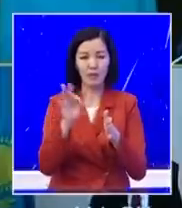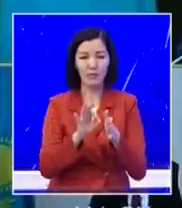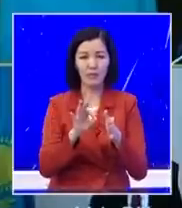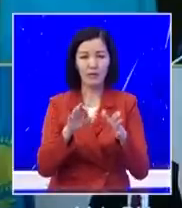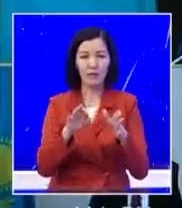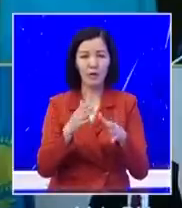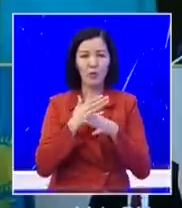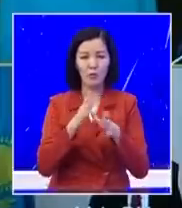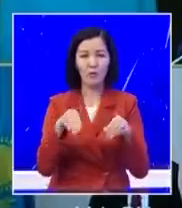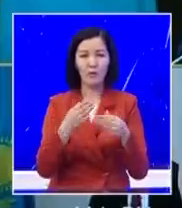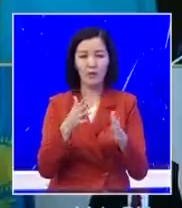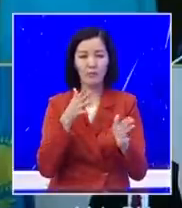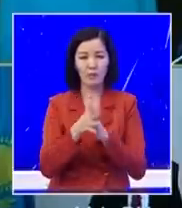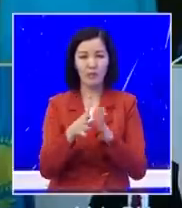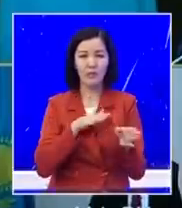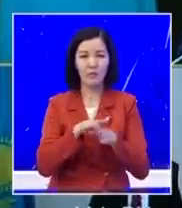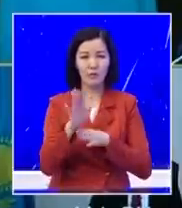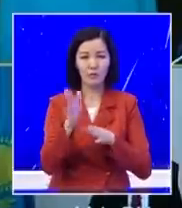және шығындар өтіледі.